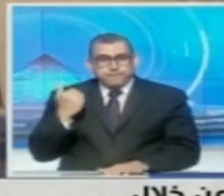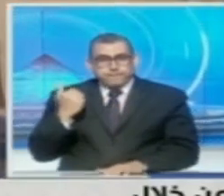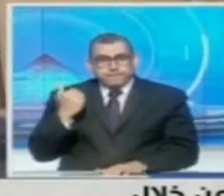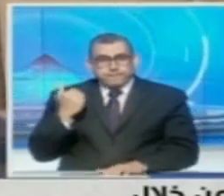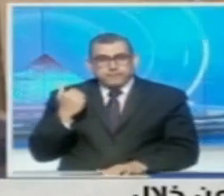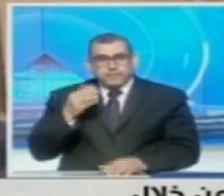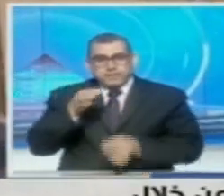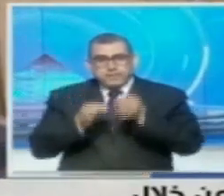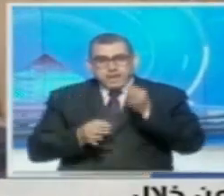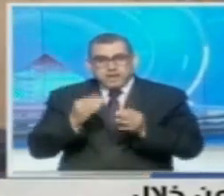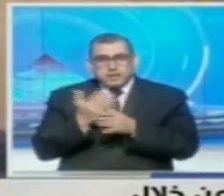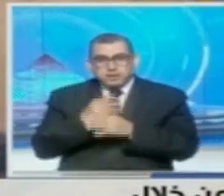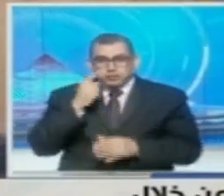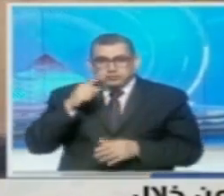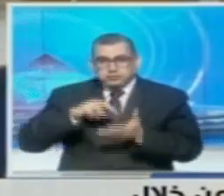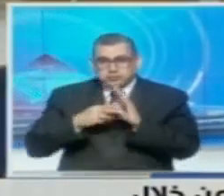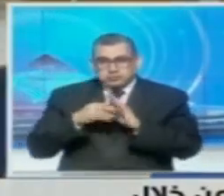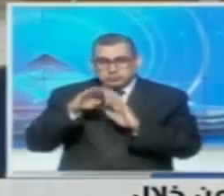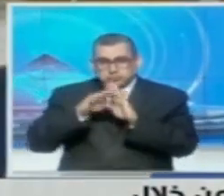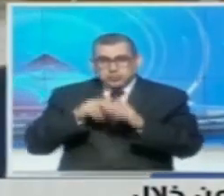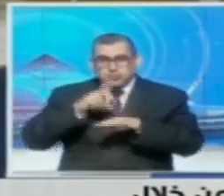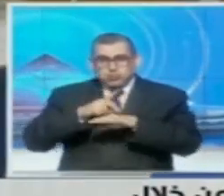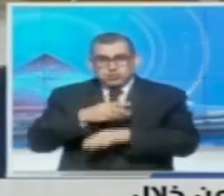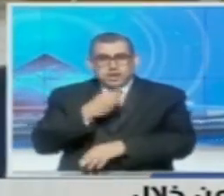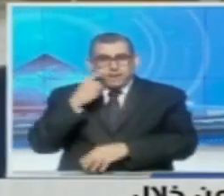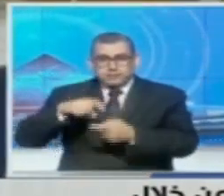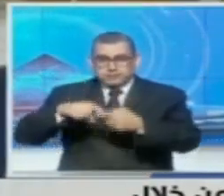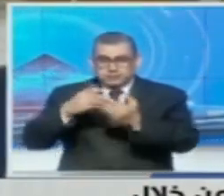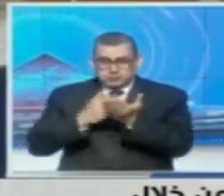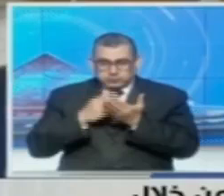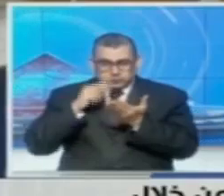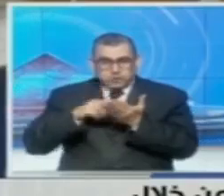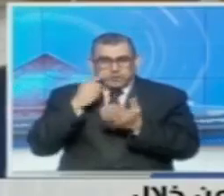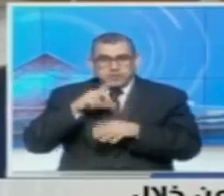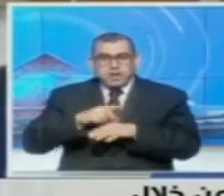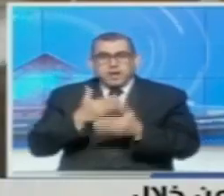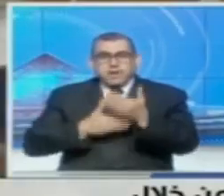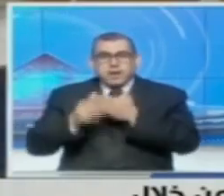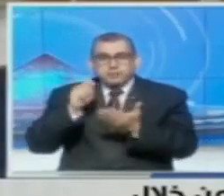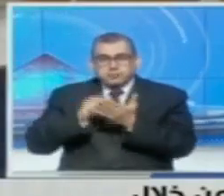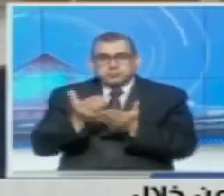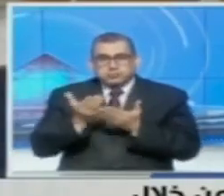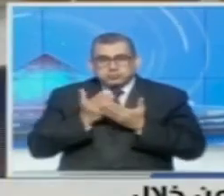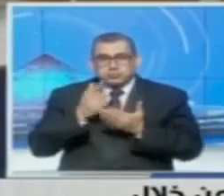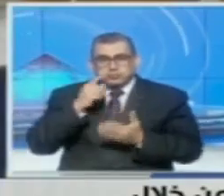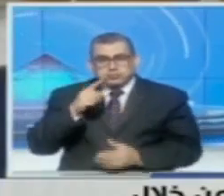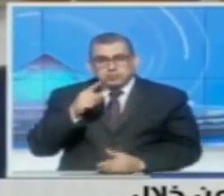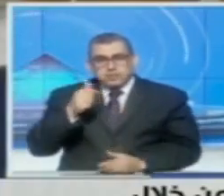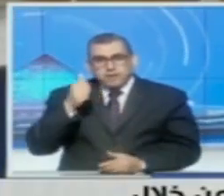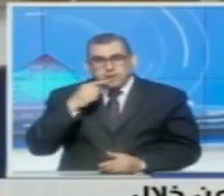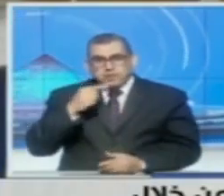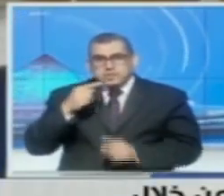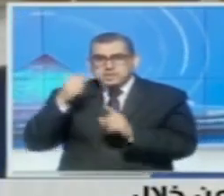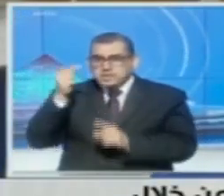وتحويل، تبقى في بيننا وبين المستشفى اللي تم التحويل ليها حاجة اسمها تغذية رجعة، في حاجات إيجابية وحاجات